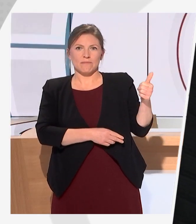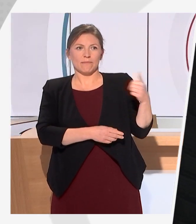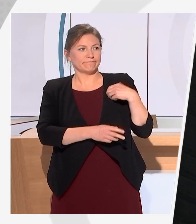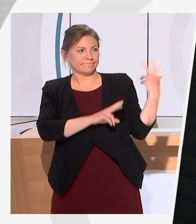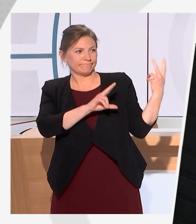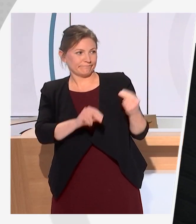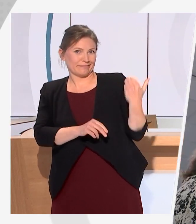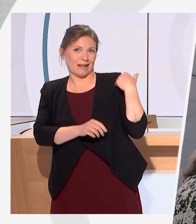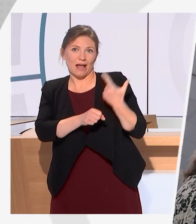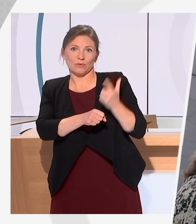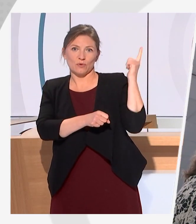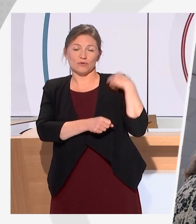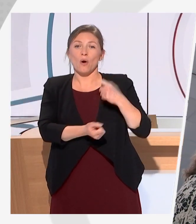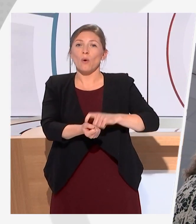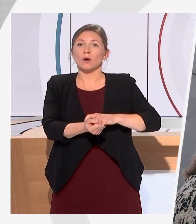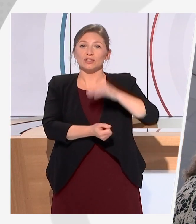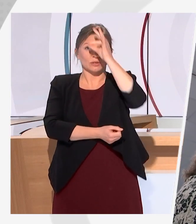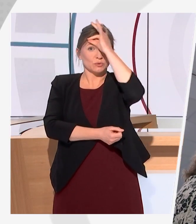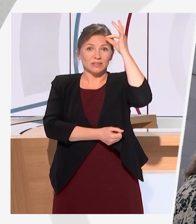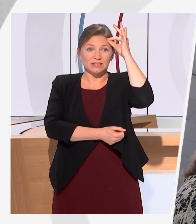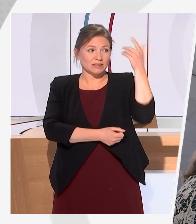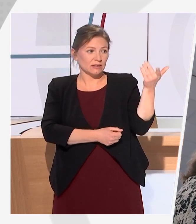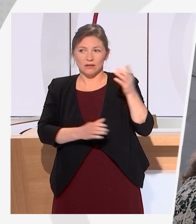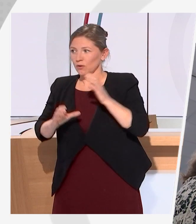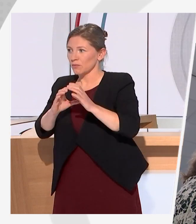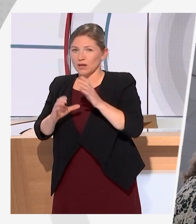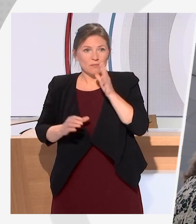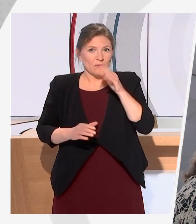pouvait presque pas s'exprimer sans que ses enfants jouent les interprètes.